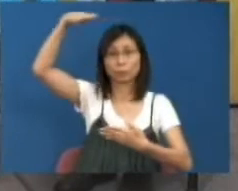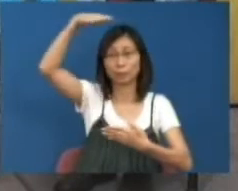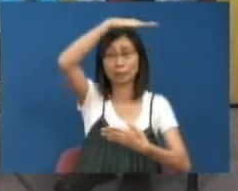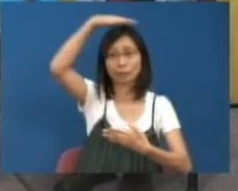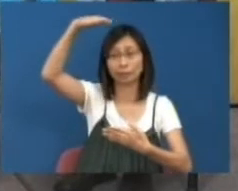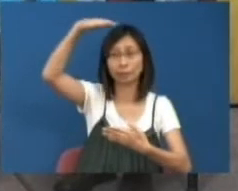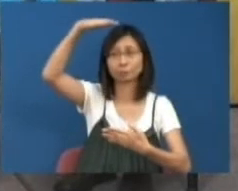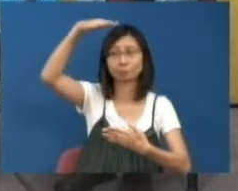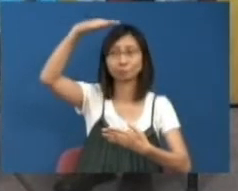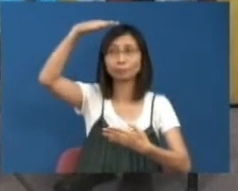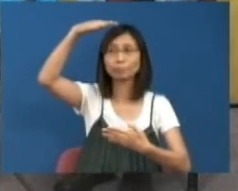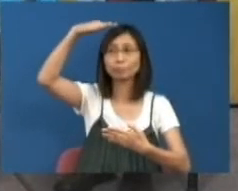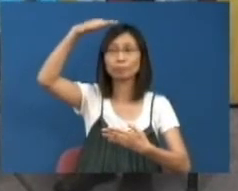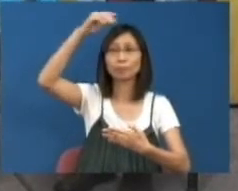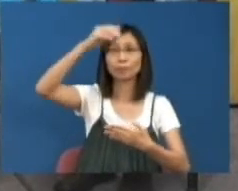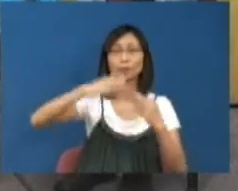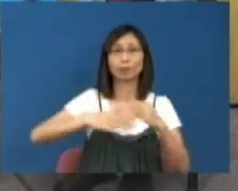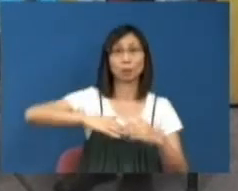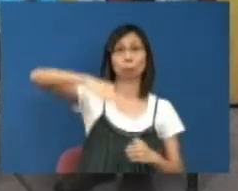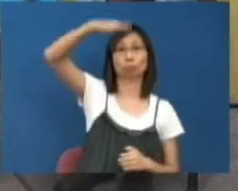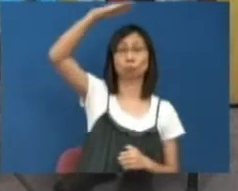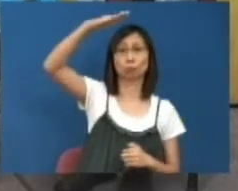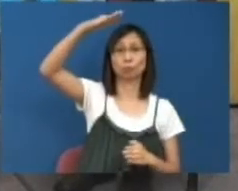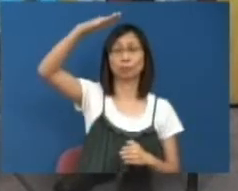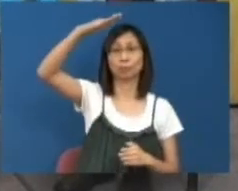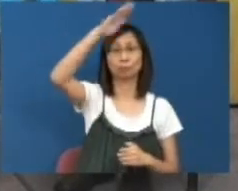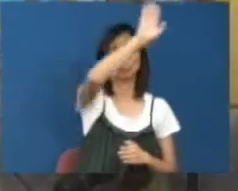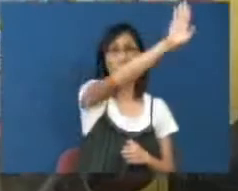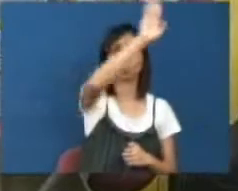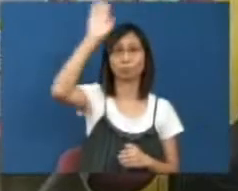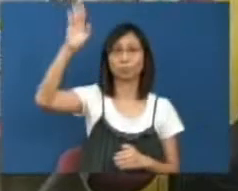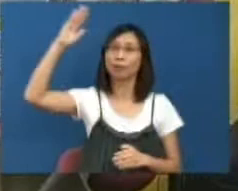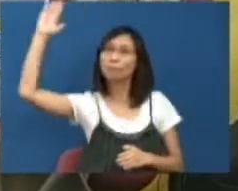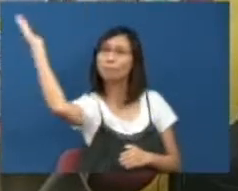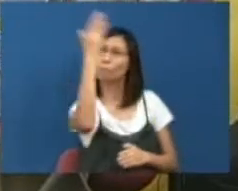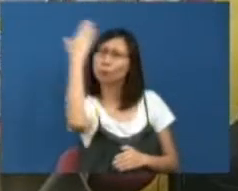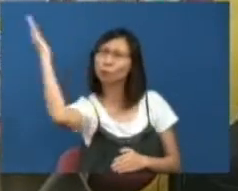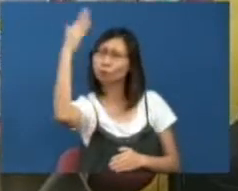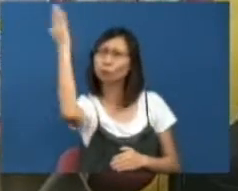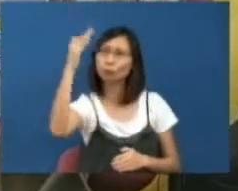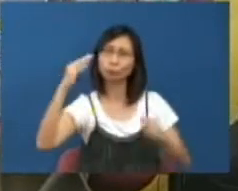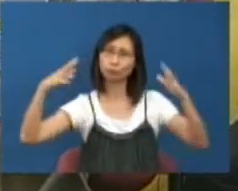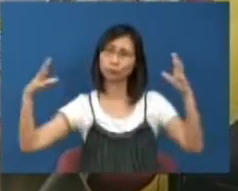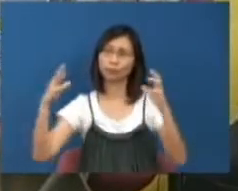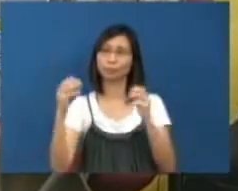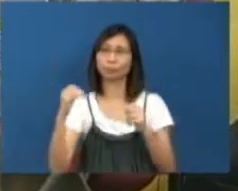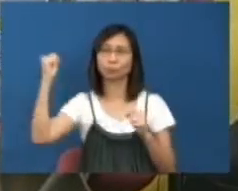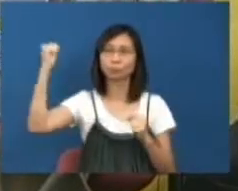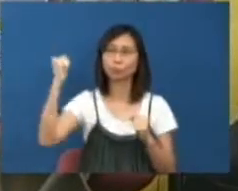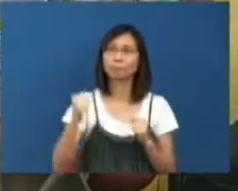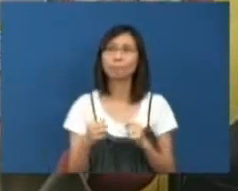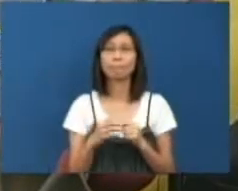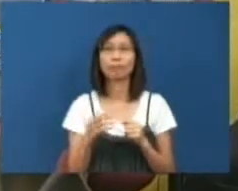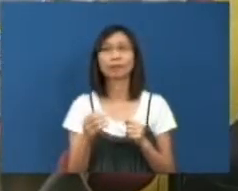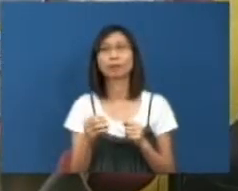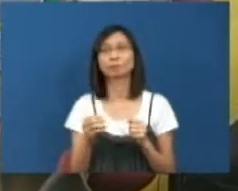都知道，咁同埋佢高嘅兩邊咧。都好大風嘅，佢啲風比較大廈擋住，咁佢逼住佢就喺兩邊去